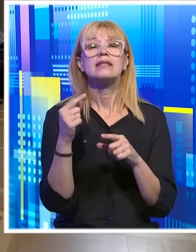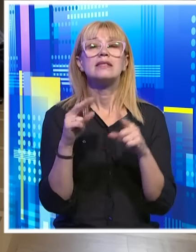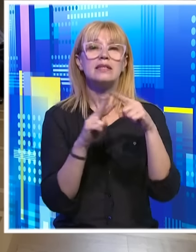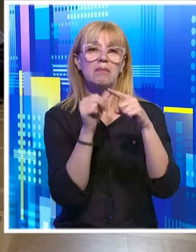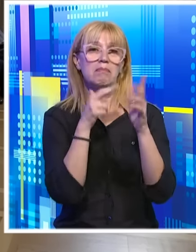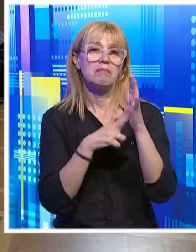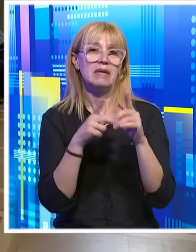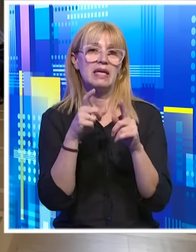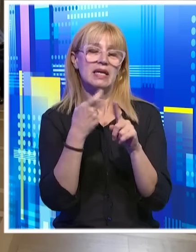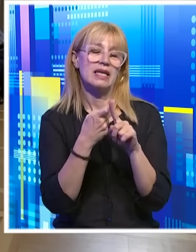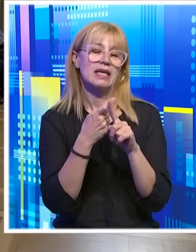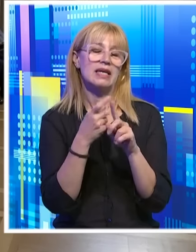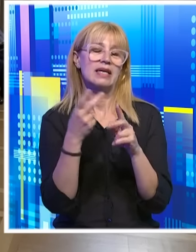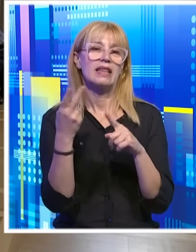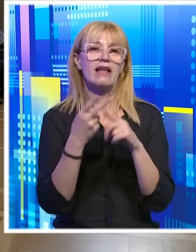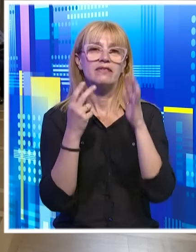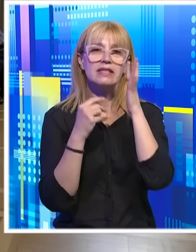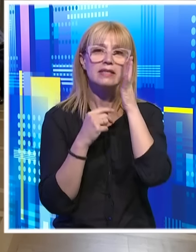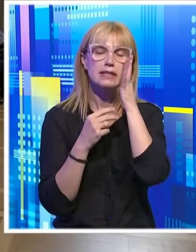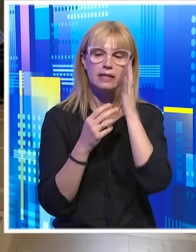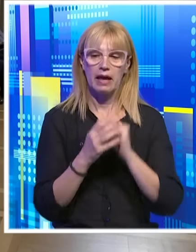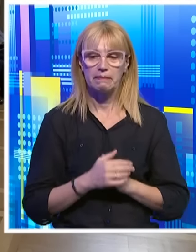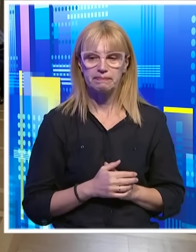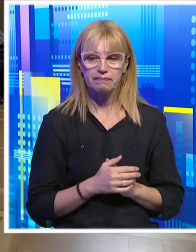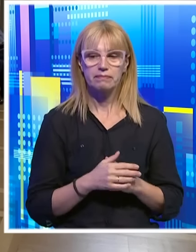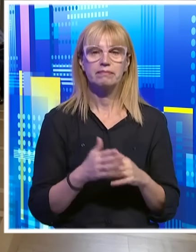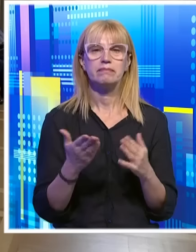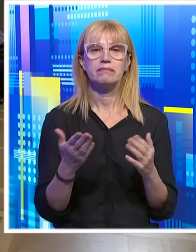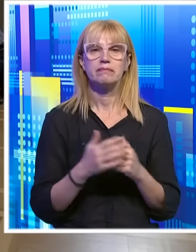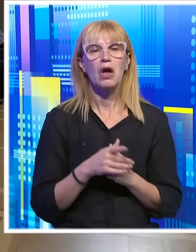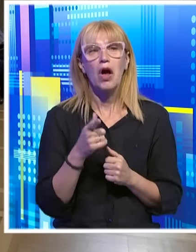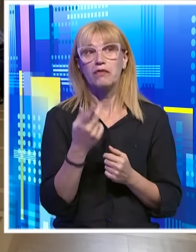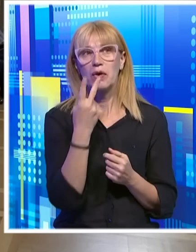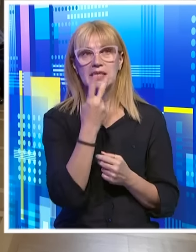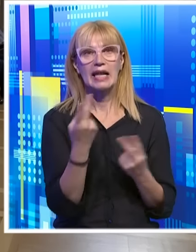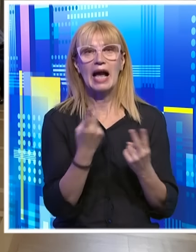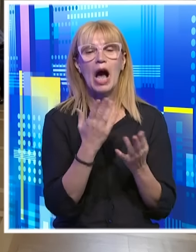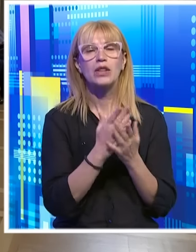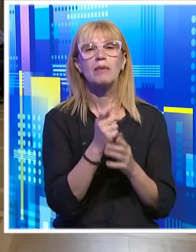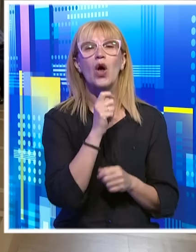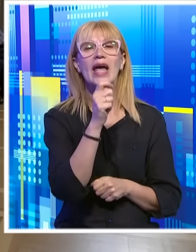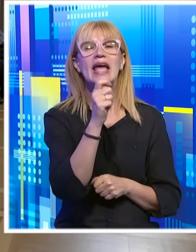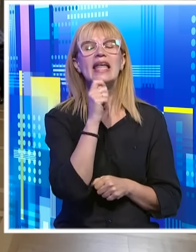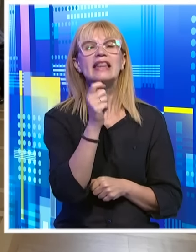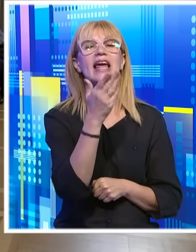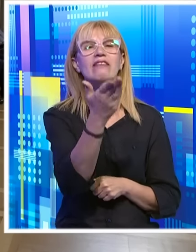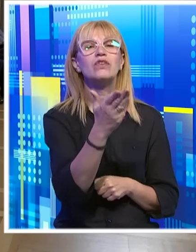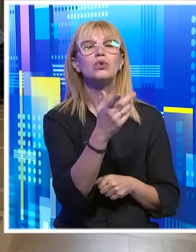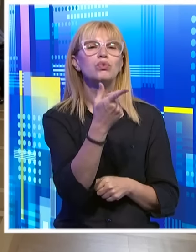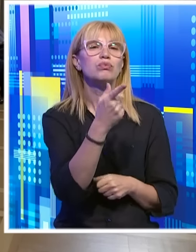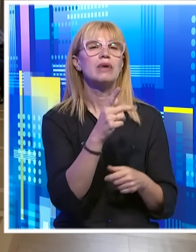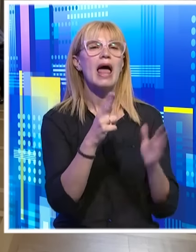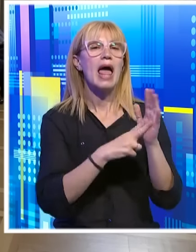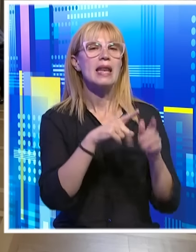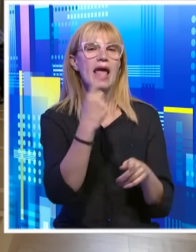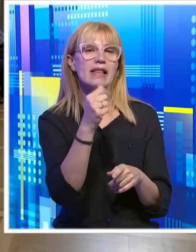zbog ove viki. Ništa, ništa, ovo je očigledno bio neki vid intervju a Žaklina Tatalović za društvene mreže, za lajkove, ali